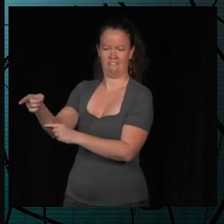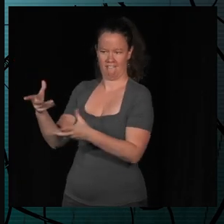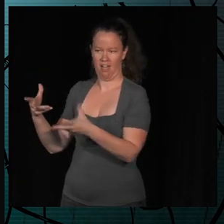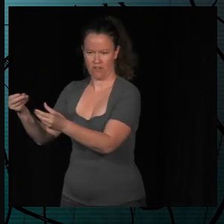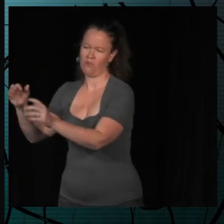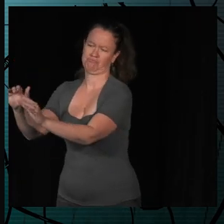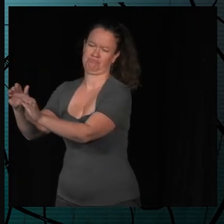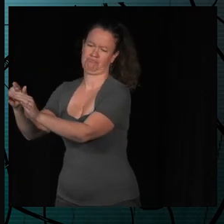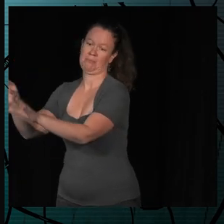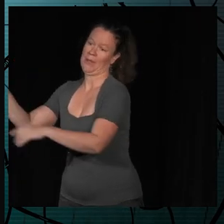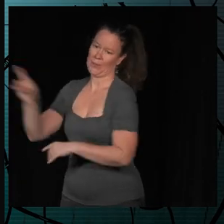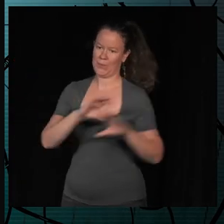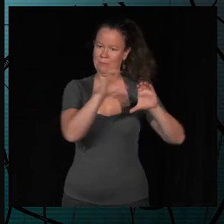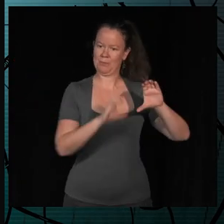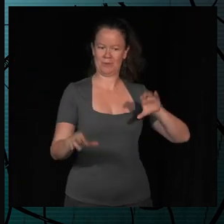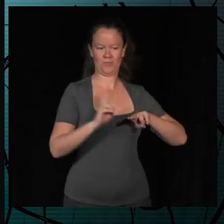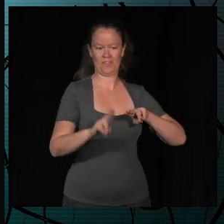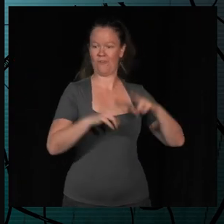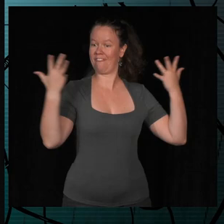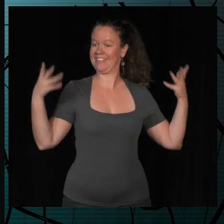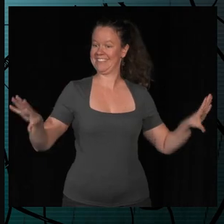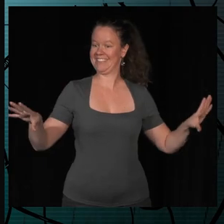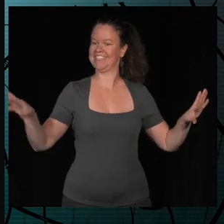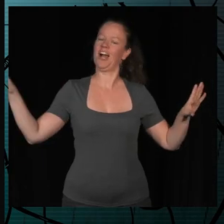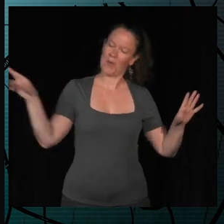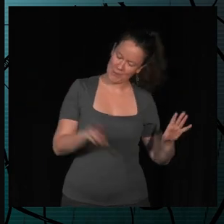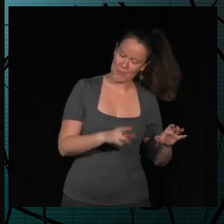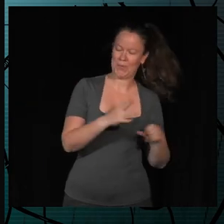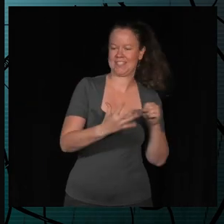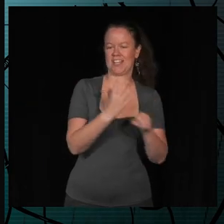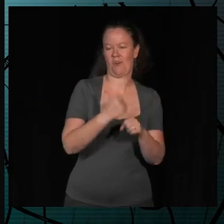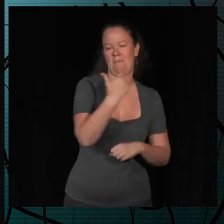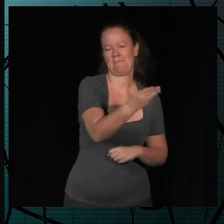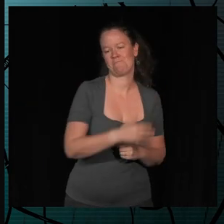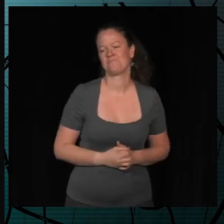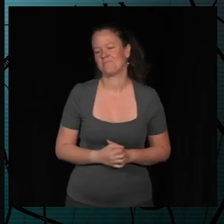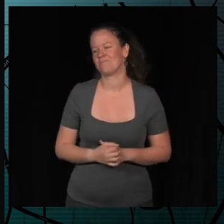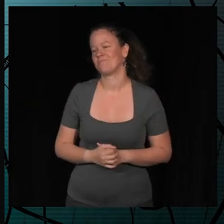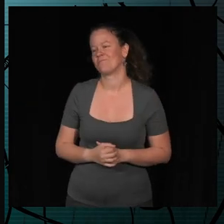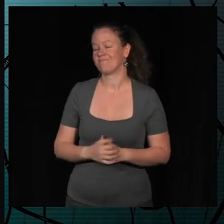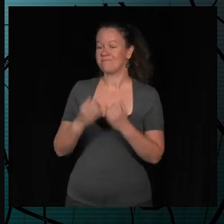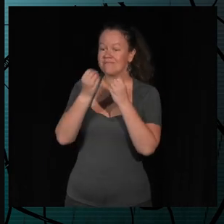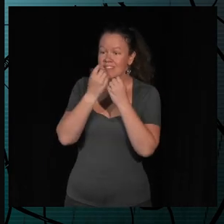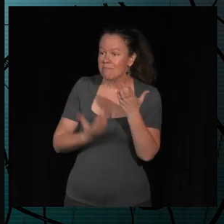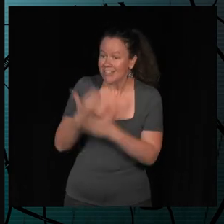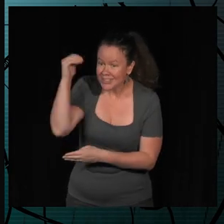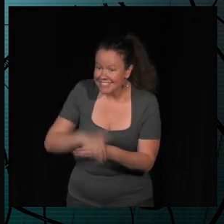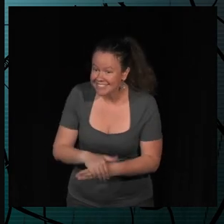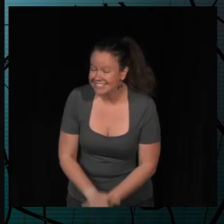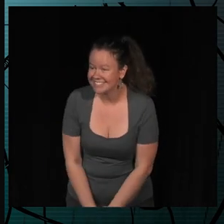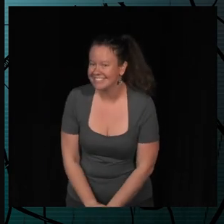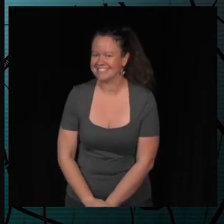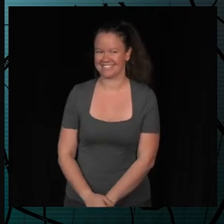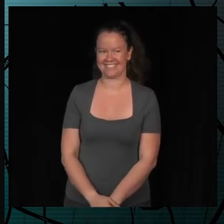retour dans un centre Pompidou rénové où la BPI aura toute sa place voilà belle journée d'étude